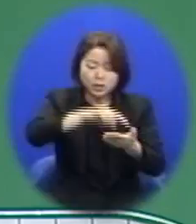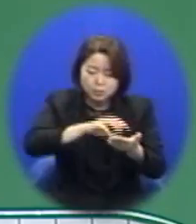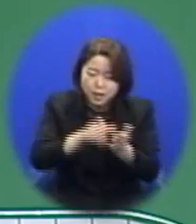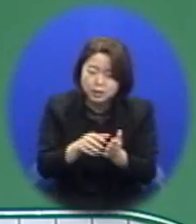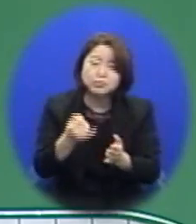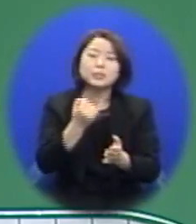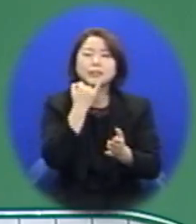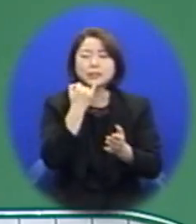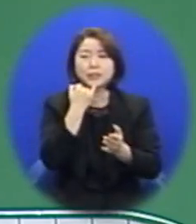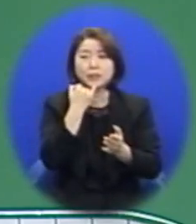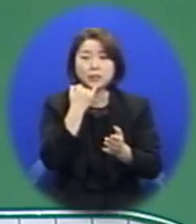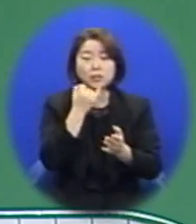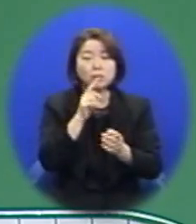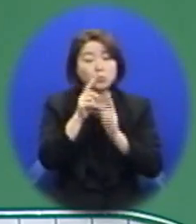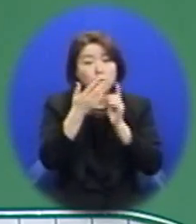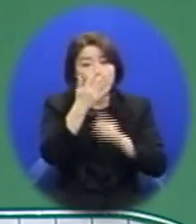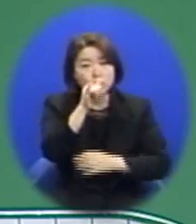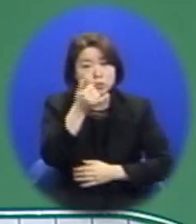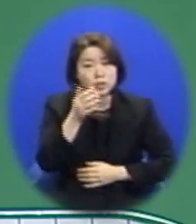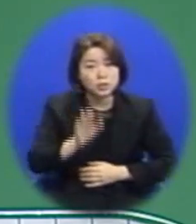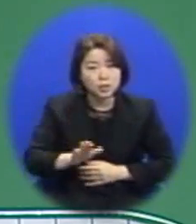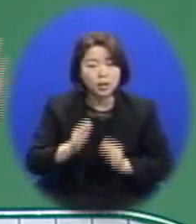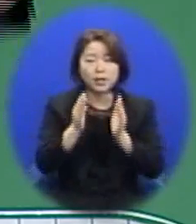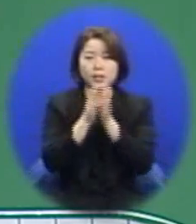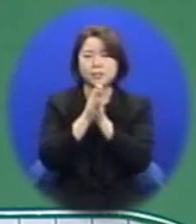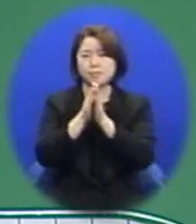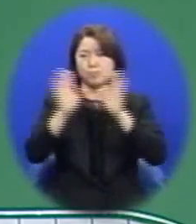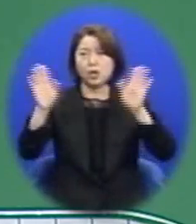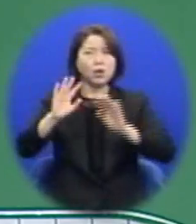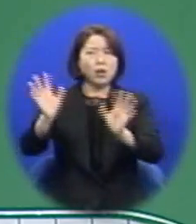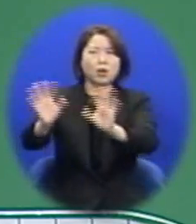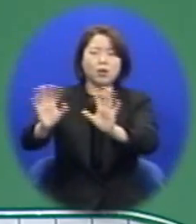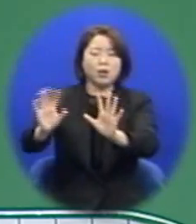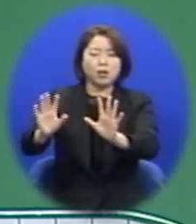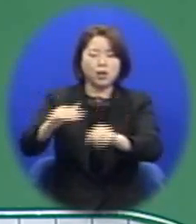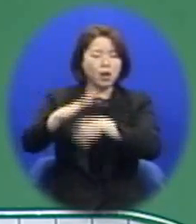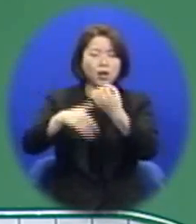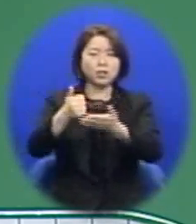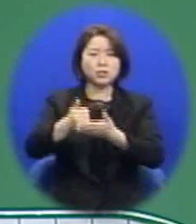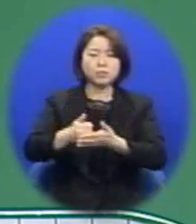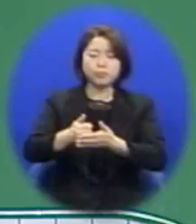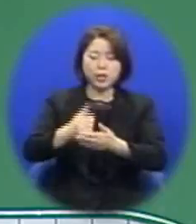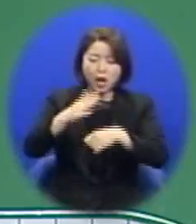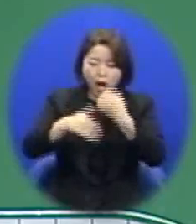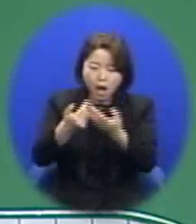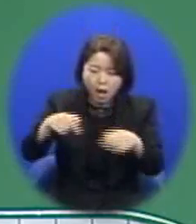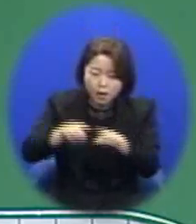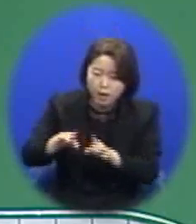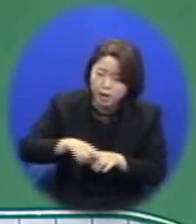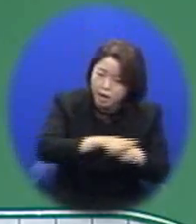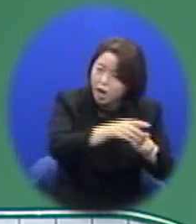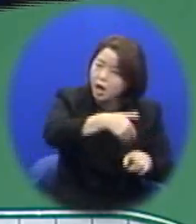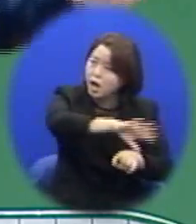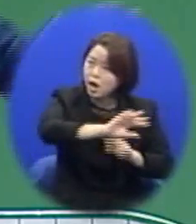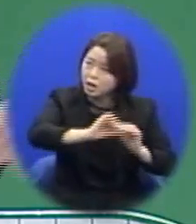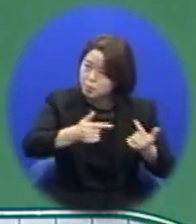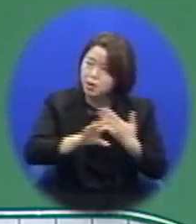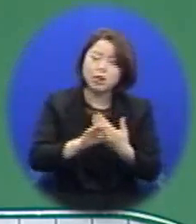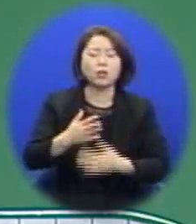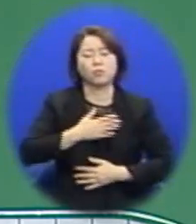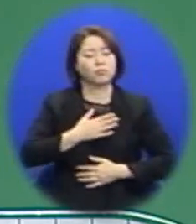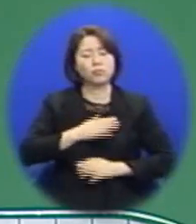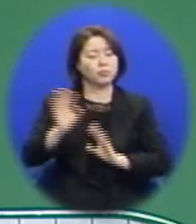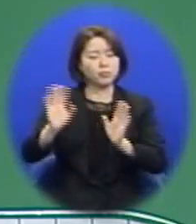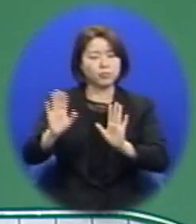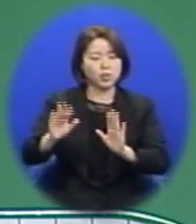뭐 이럴 만도 한데 모세는 정색을 하고 하나님, 하나님이 같이 안 가실 거면 우리도